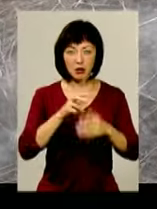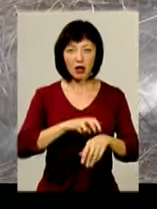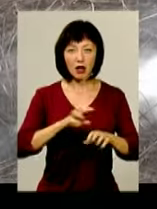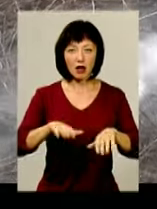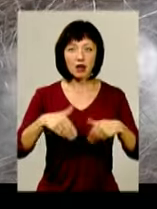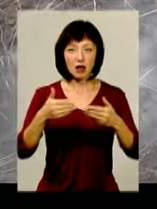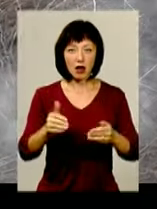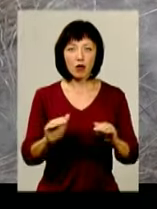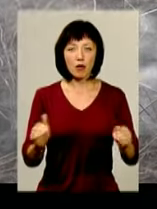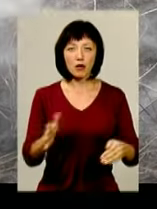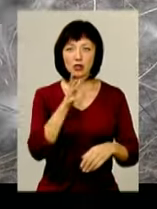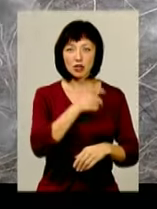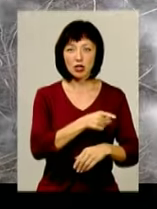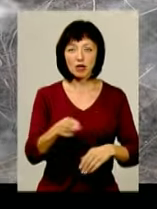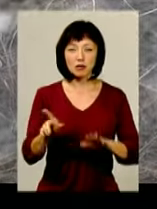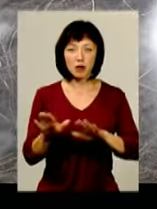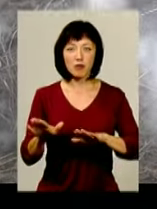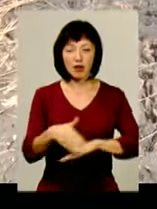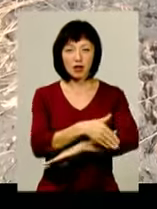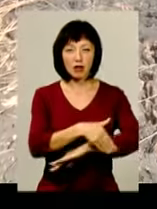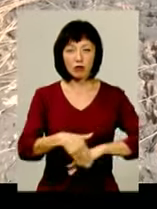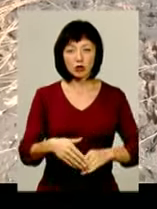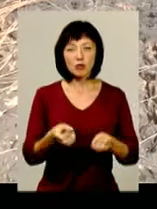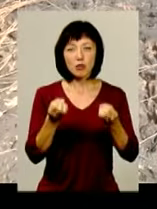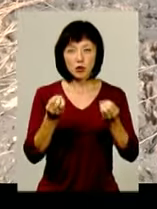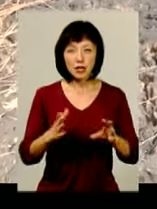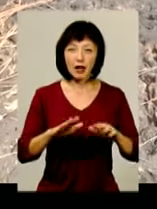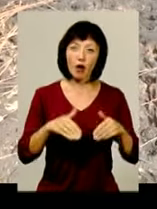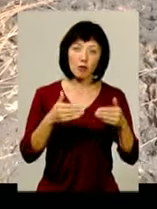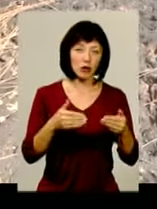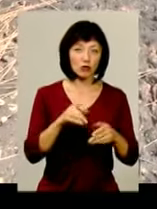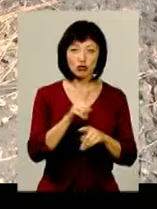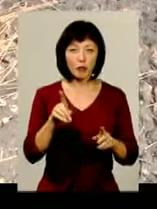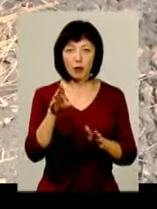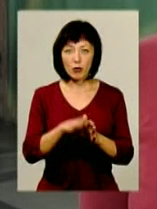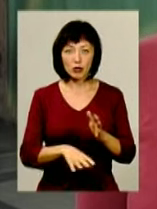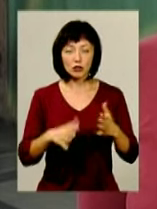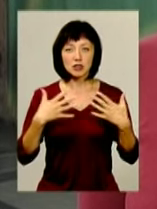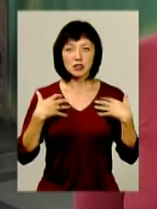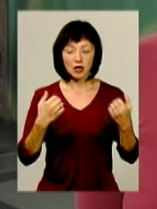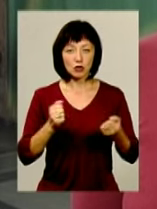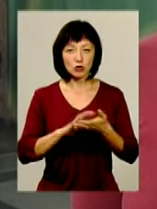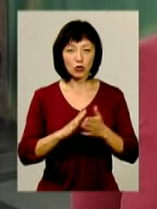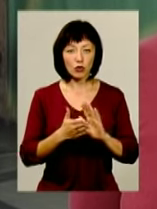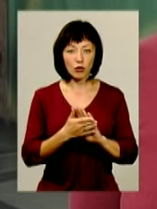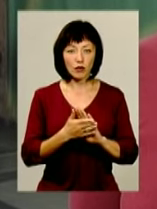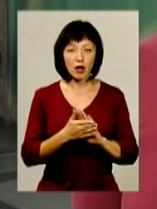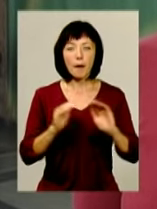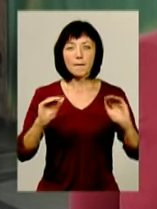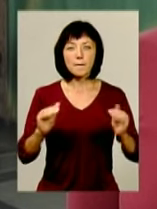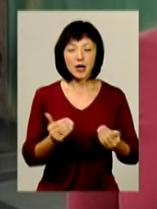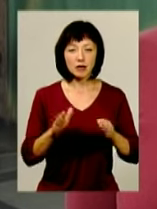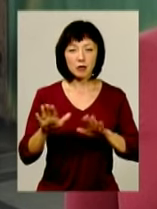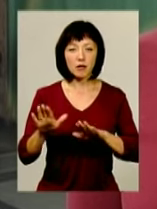радять обмежити час перебування на вулиці та дотримуватися простих рекомендацій, аби не погіршився стан здоров'я. Обмеження перебування на